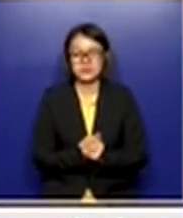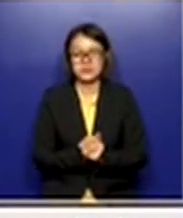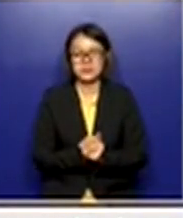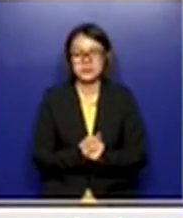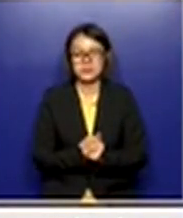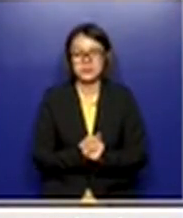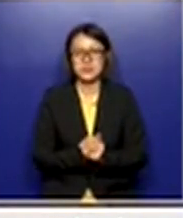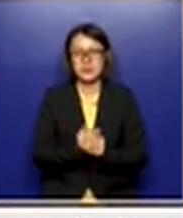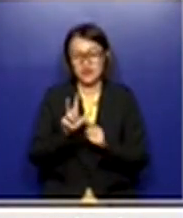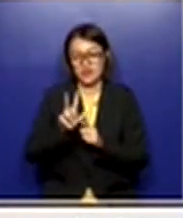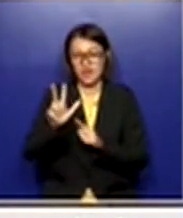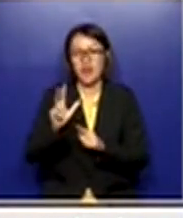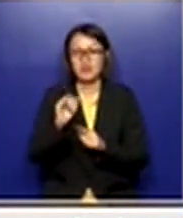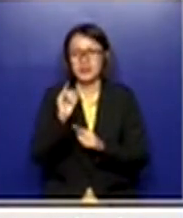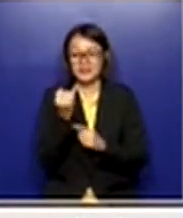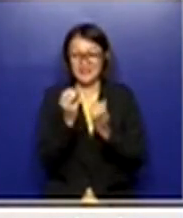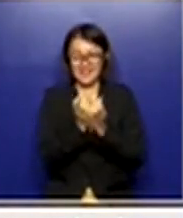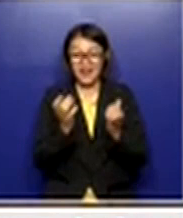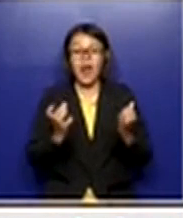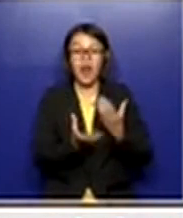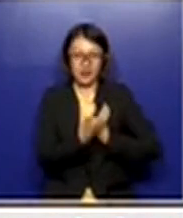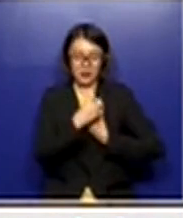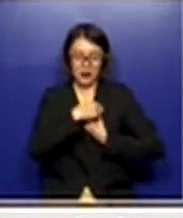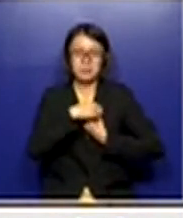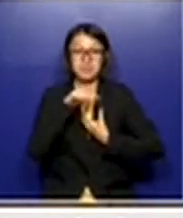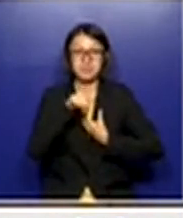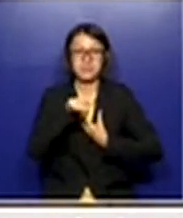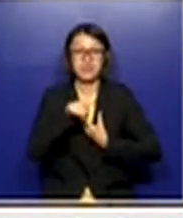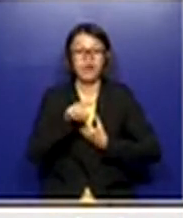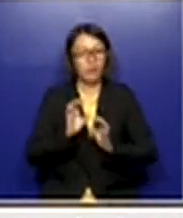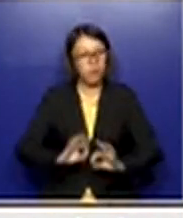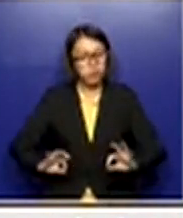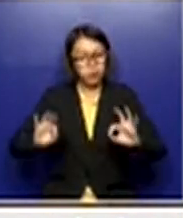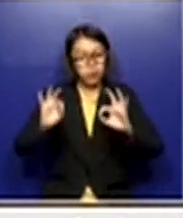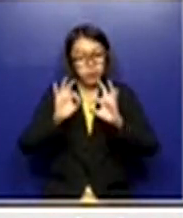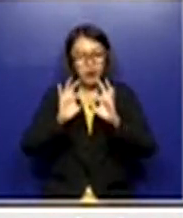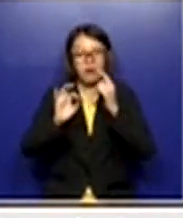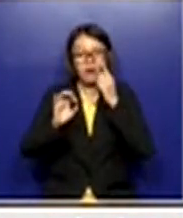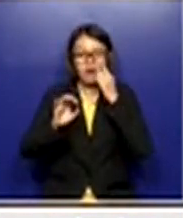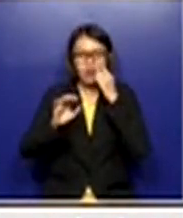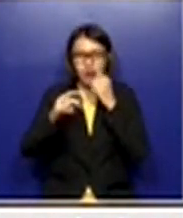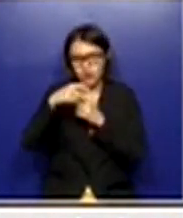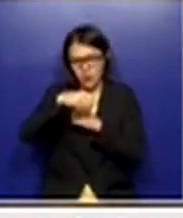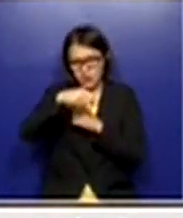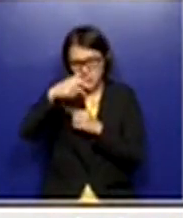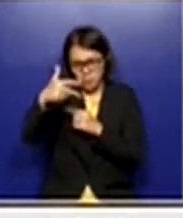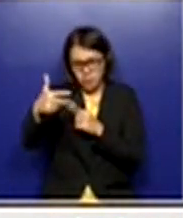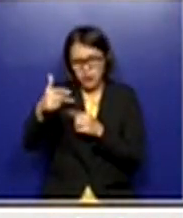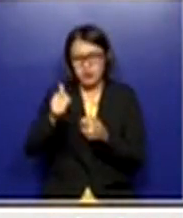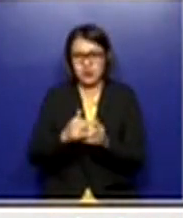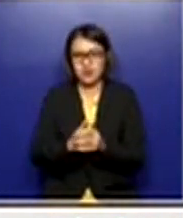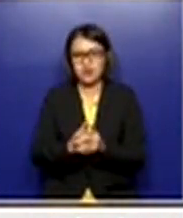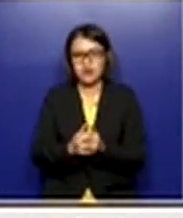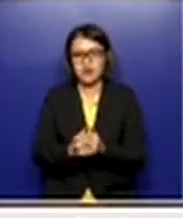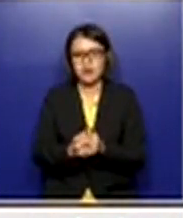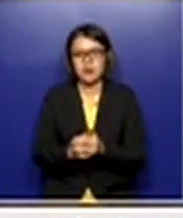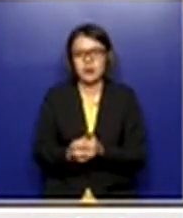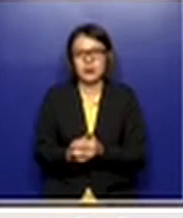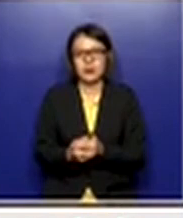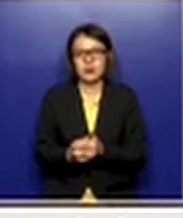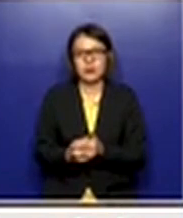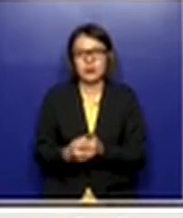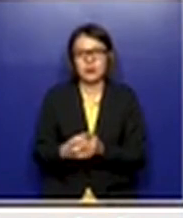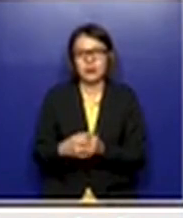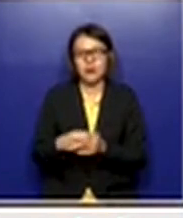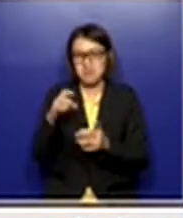ริยธรรมยืนยันค่ะว่าเป็นกรอบที่สำคัญมากๆของไทย PBS โดยเฉพาะเราจะไม่มีวันผลิตซ้ำความรุนแร